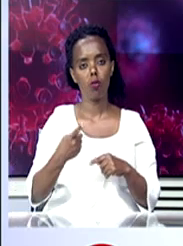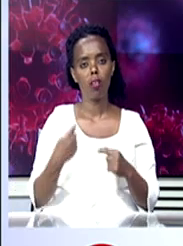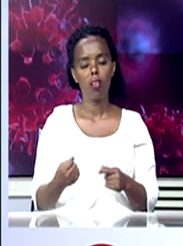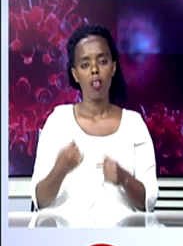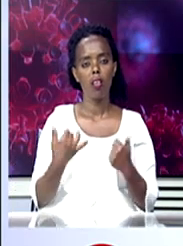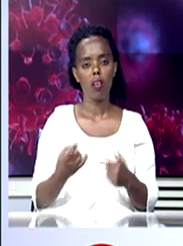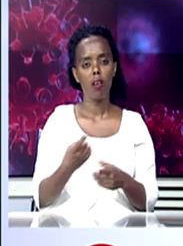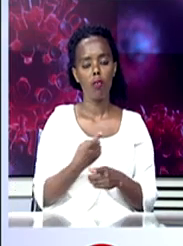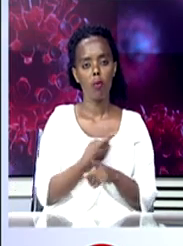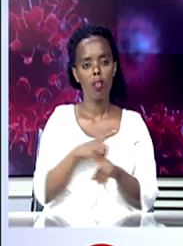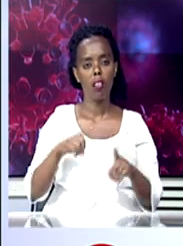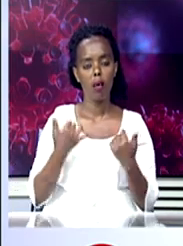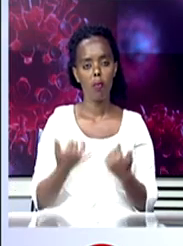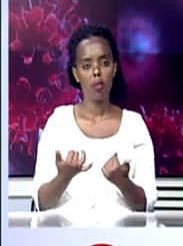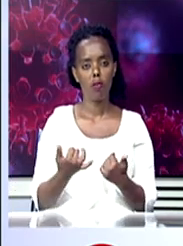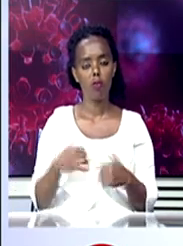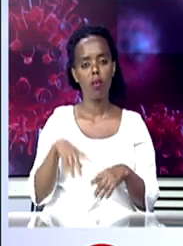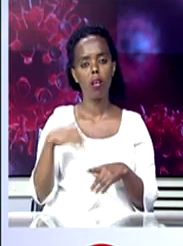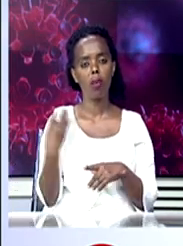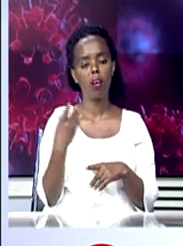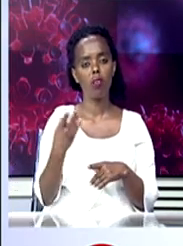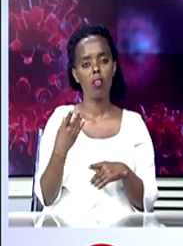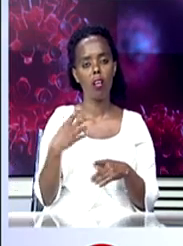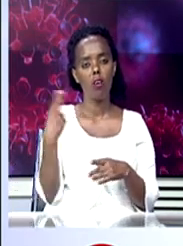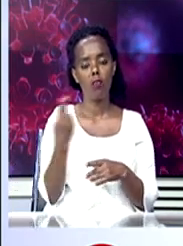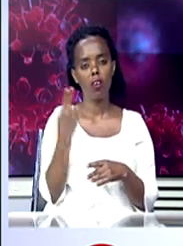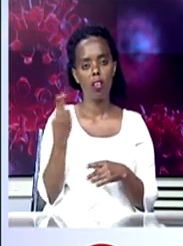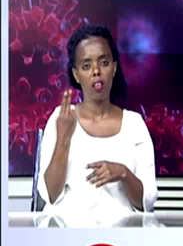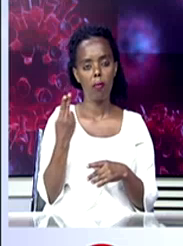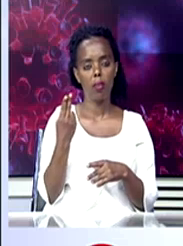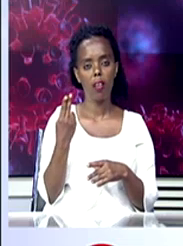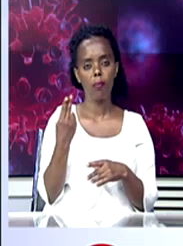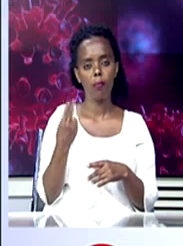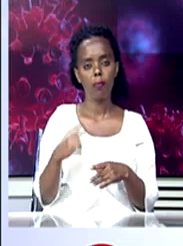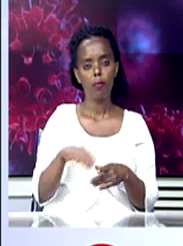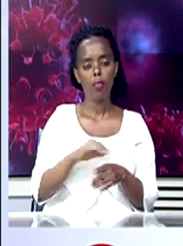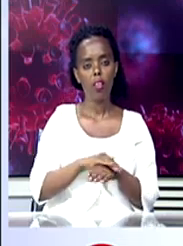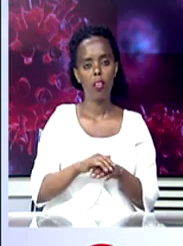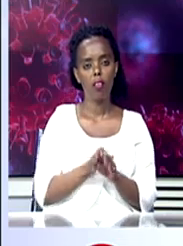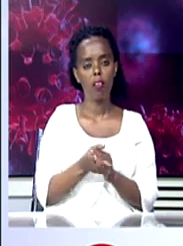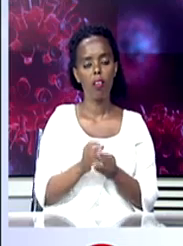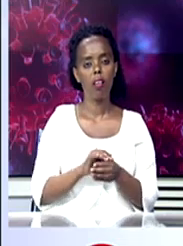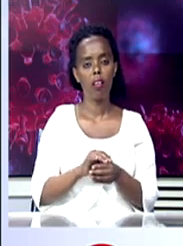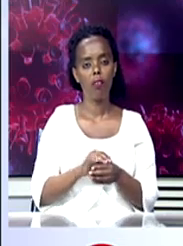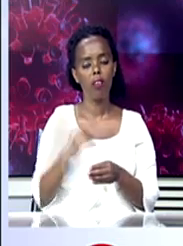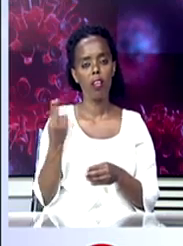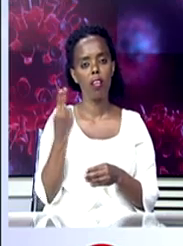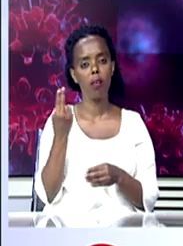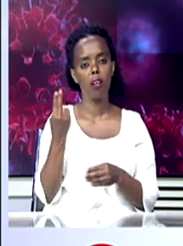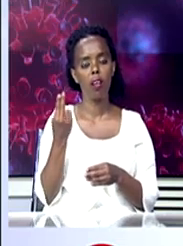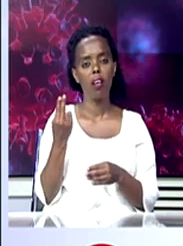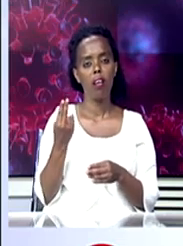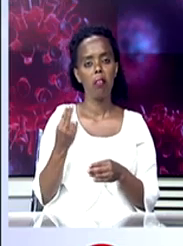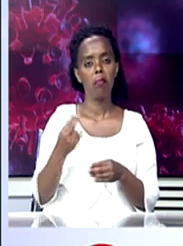ni amajiru kemikalo ta kanin fayyadamu di bata kan ini kan gilis ini uang kan akan alih faya demun opsi ini